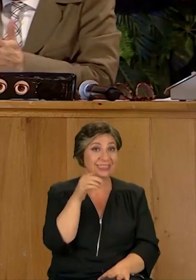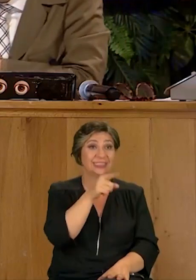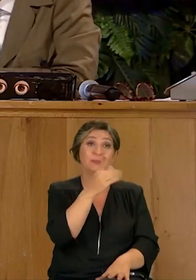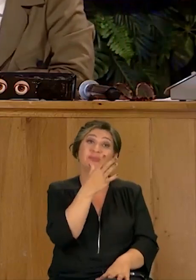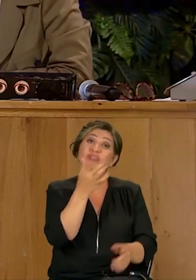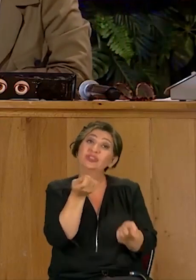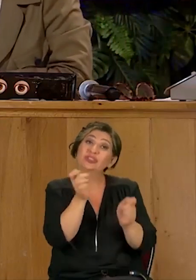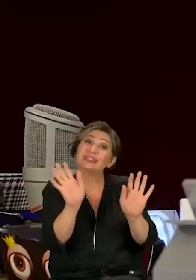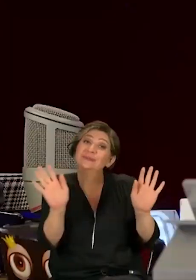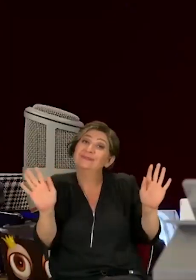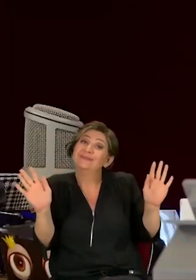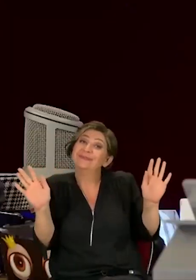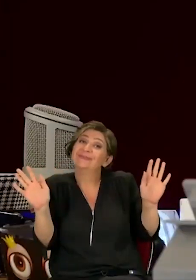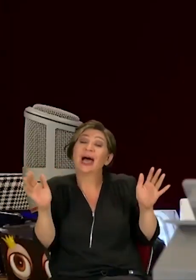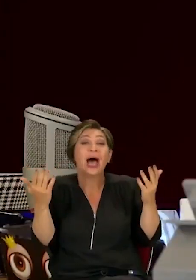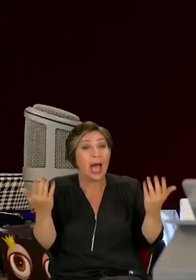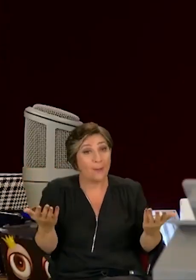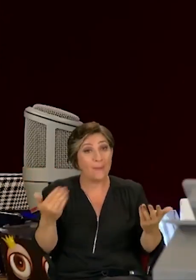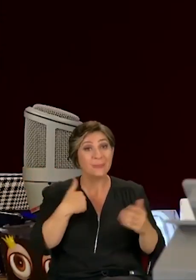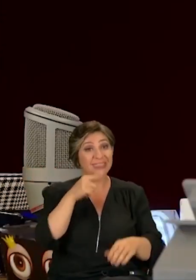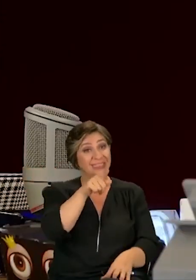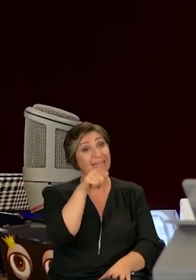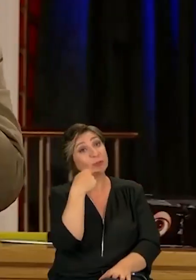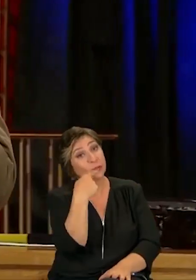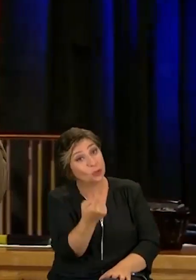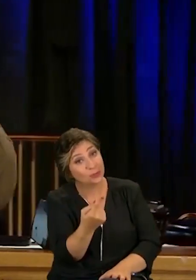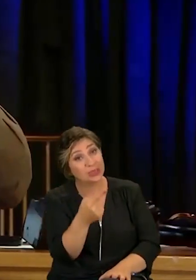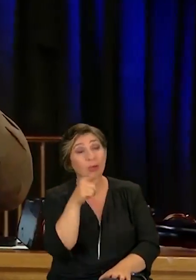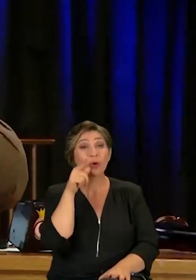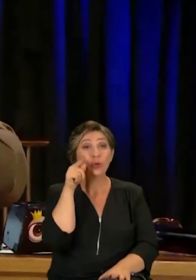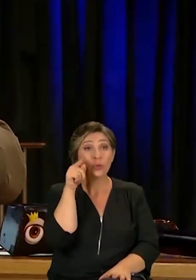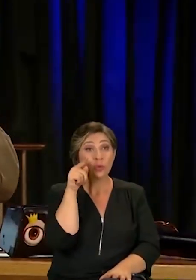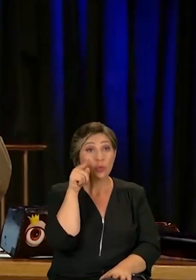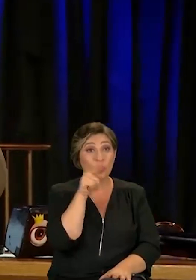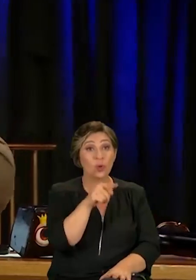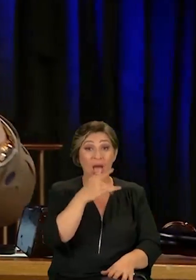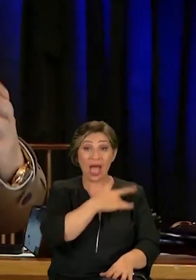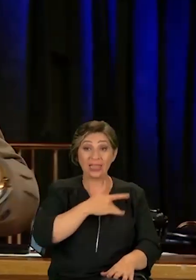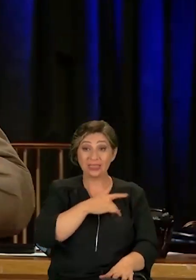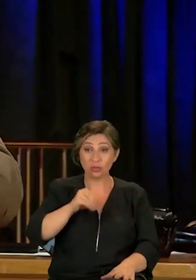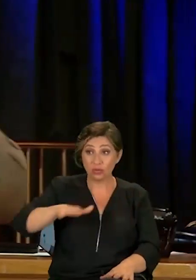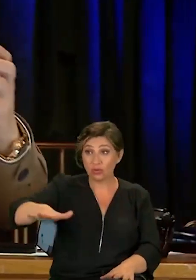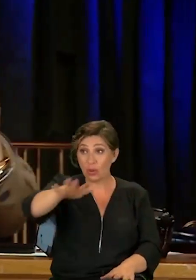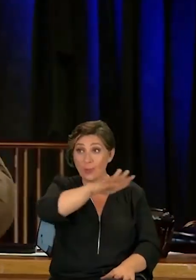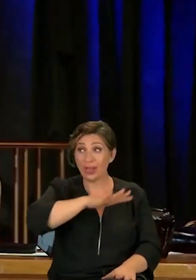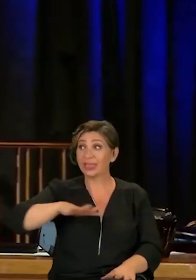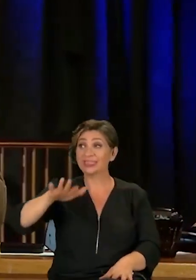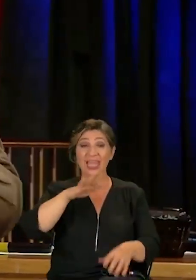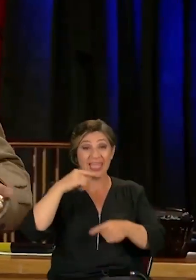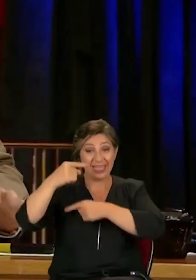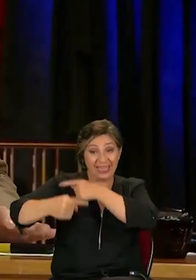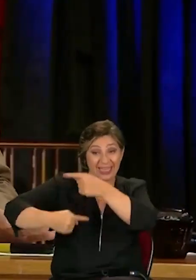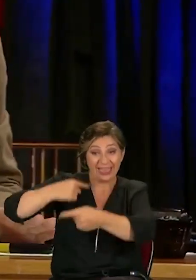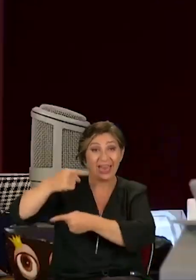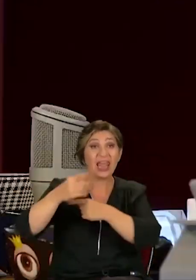senin bileceğin şey. Ama ben sana diyorum ki bu Anadolu topraklarındaki